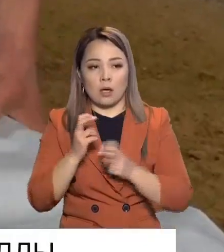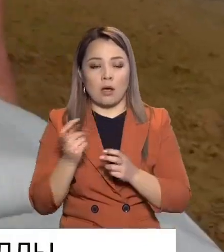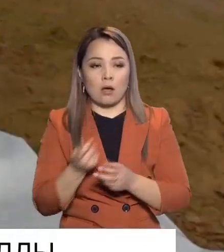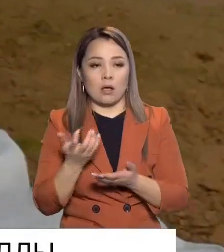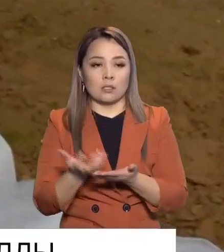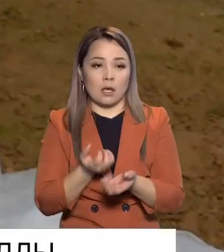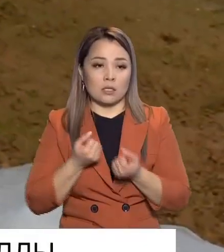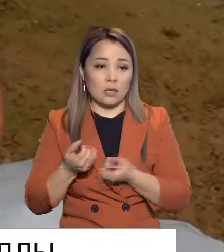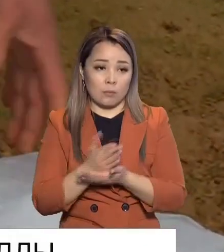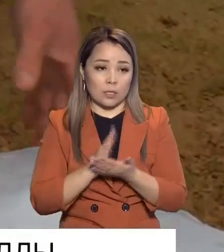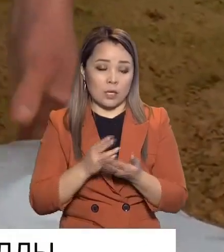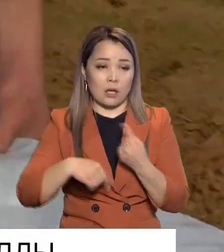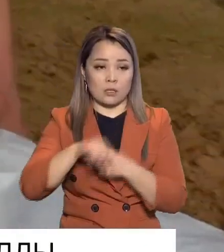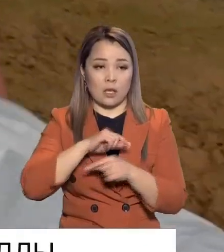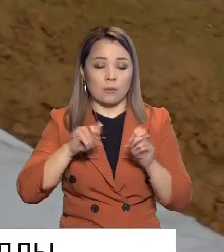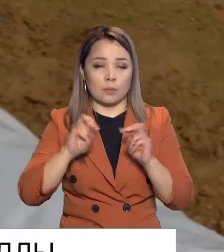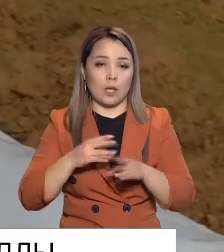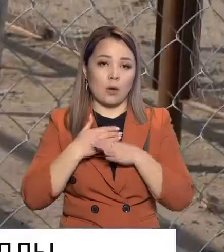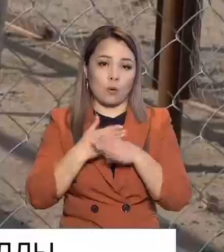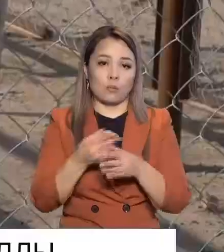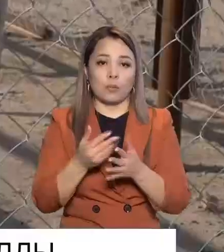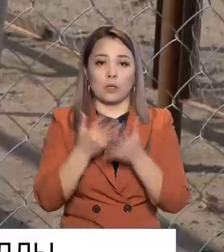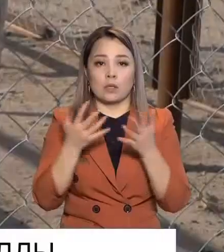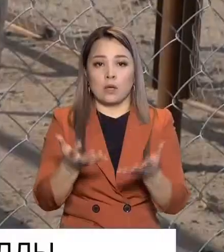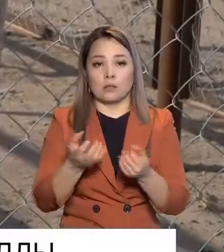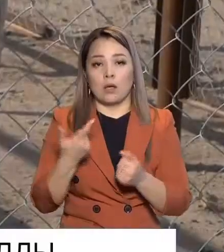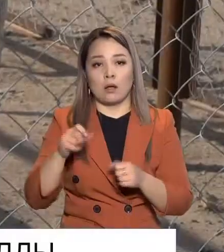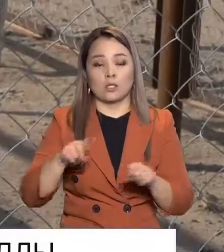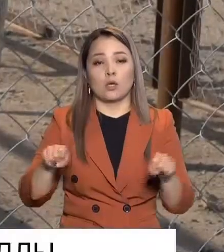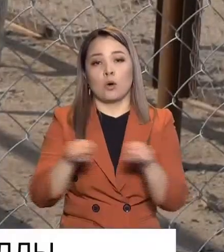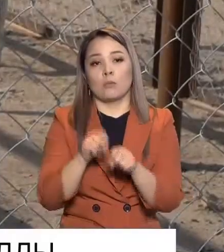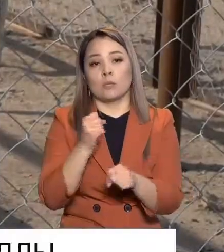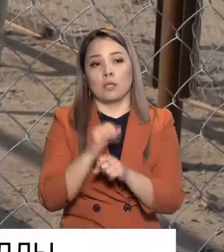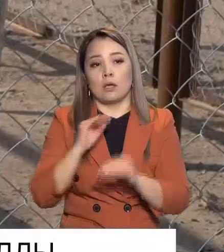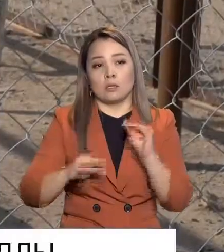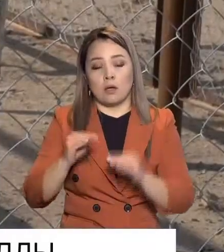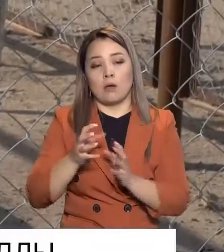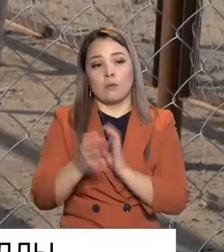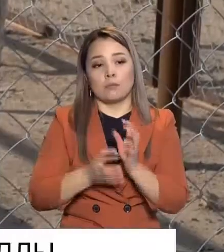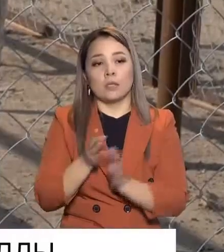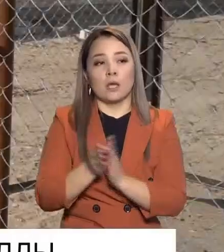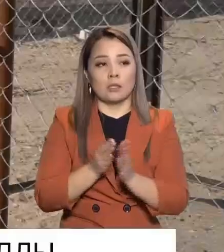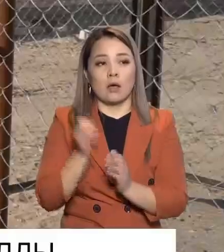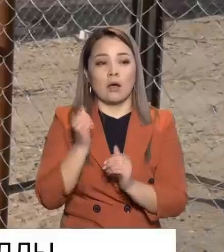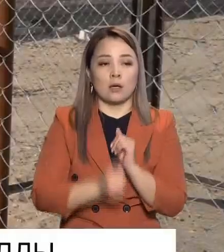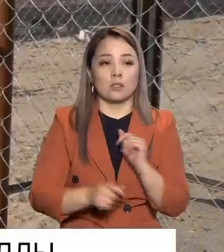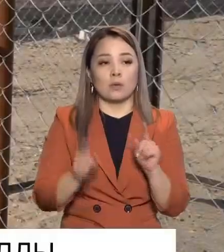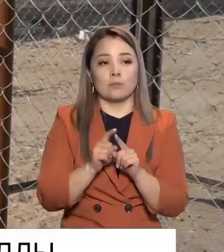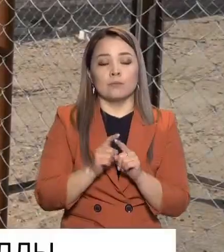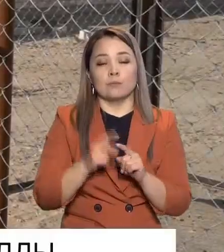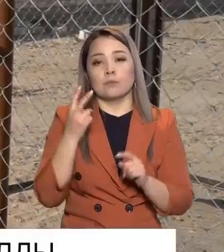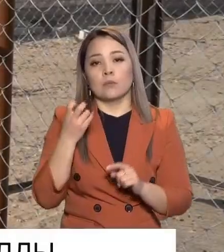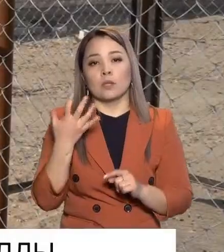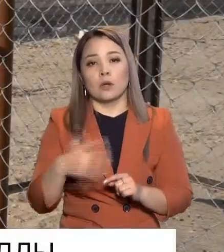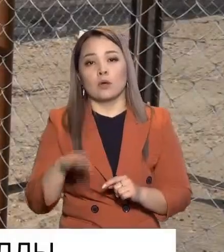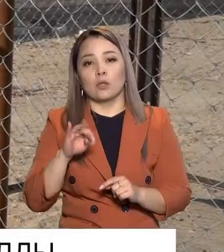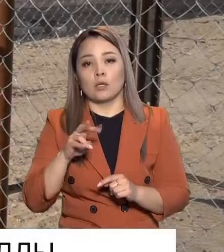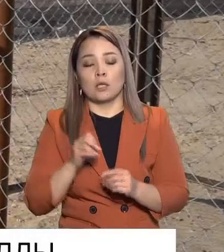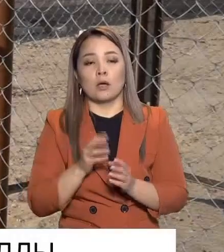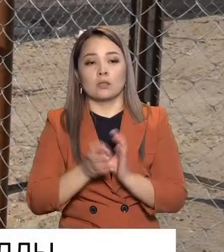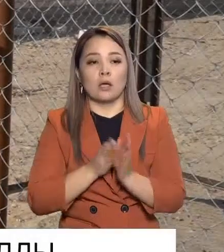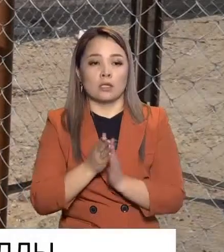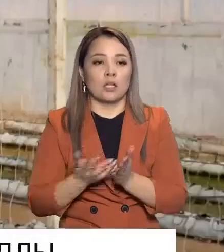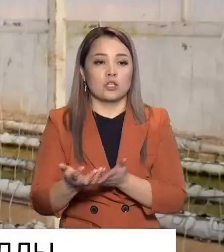жиналған еді. Кәсіпкер мемлекеттен демеу қаржы алып, газ құбырын жүргізді. Енді қызанақ пен қиярдың әрқайсынан 250 тоннадан